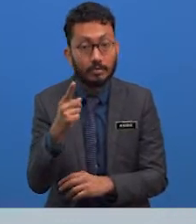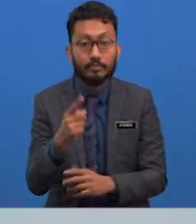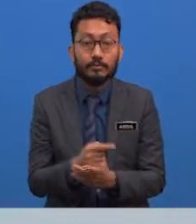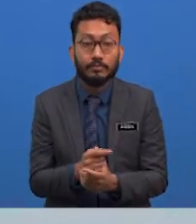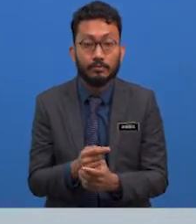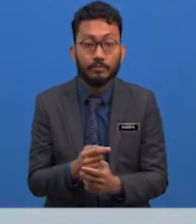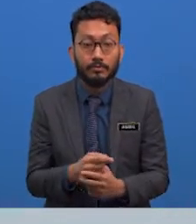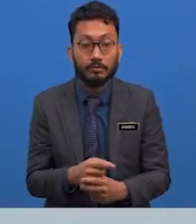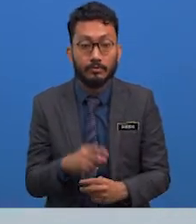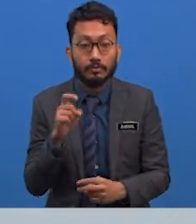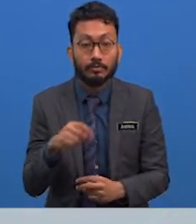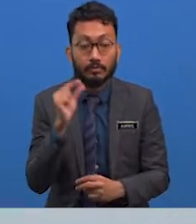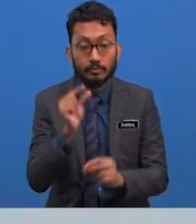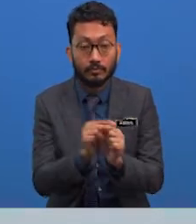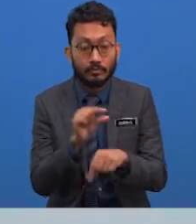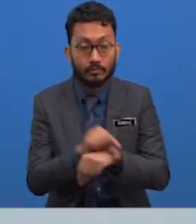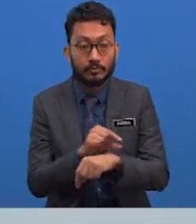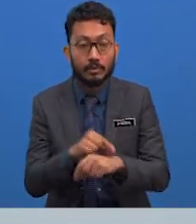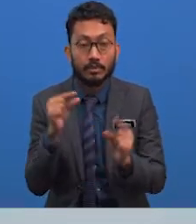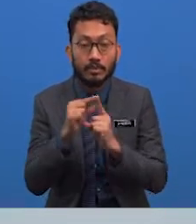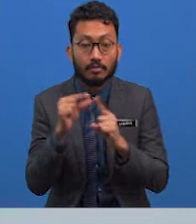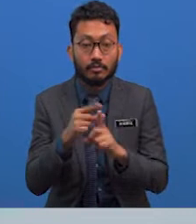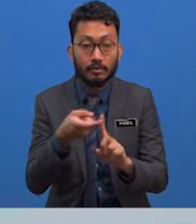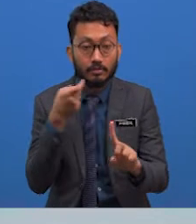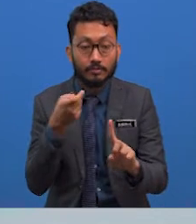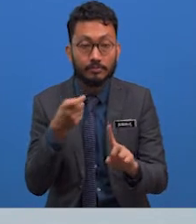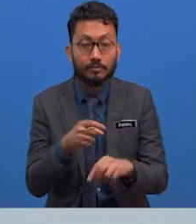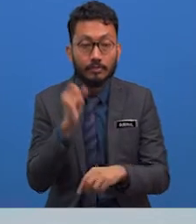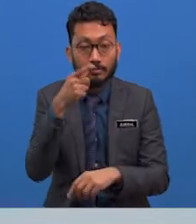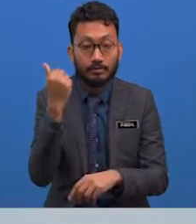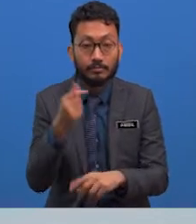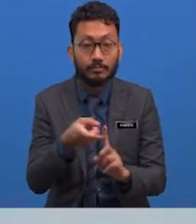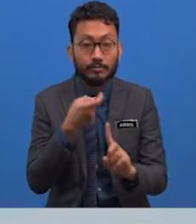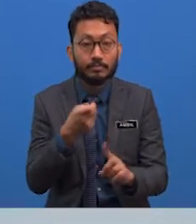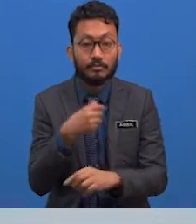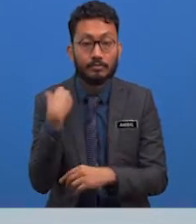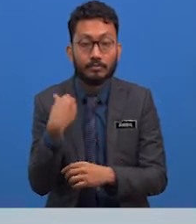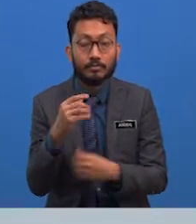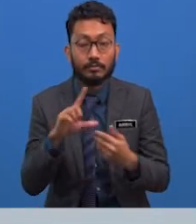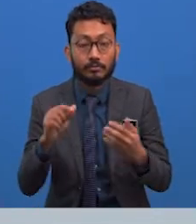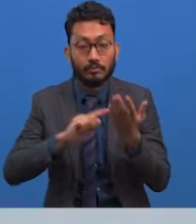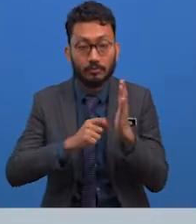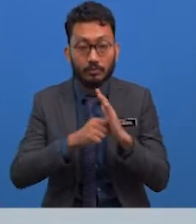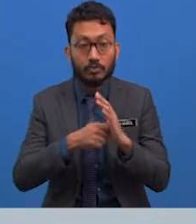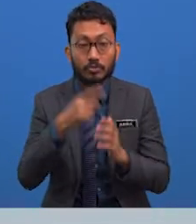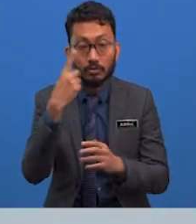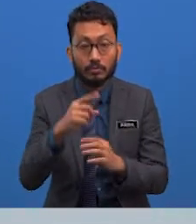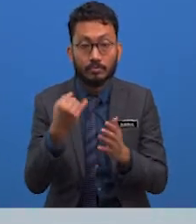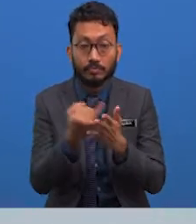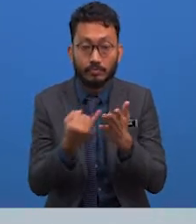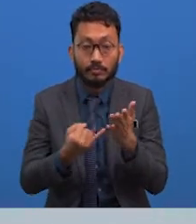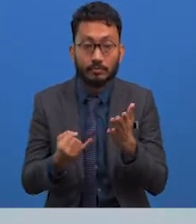untuk mencari perkataan dari dalam soalan, kerana perkataan dari itu adalah kunci